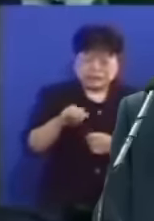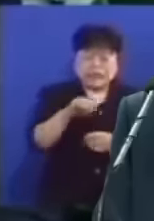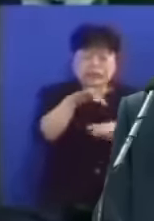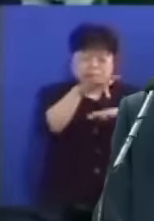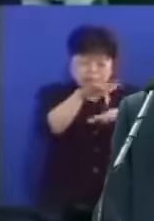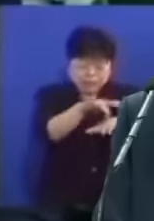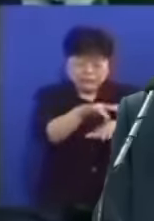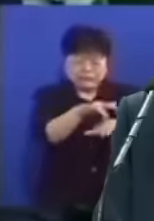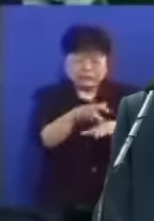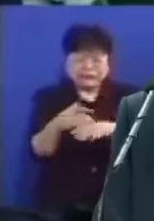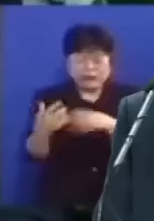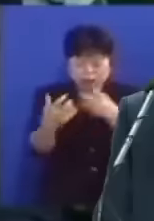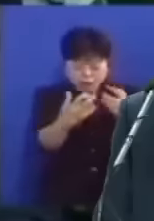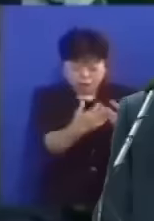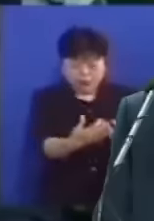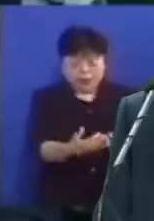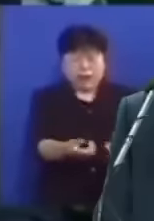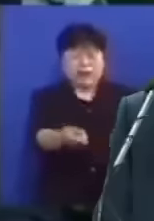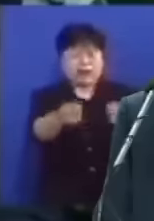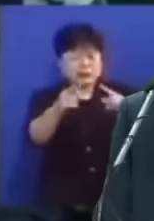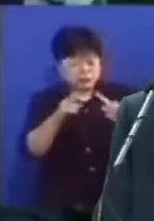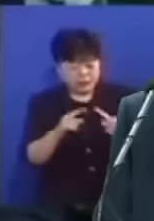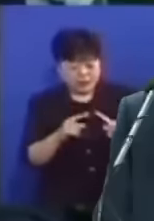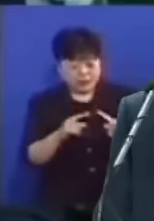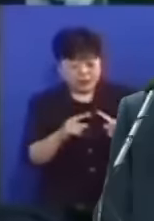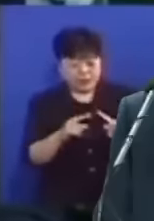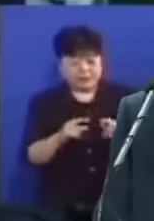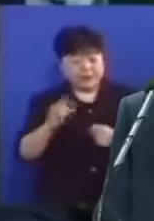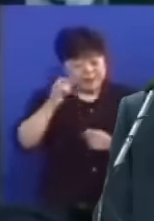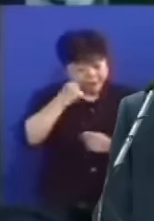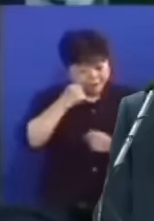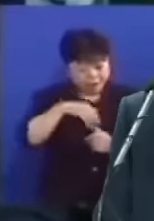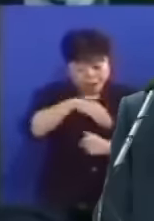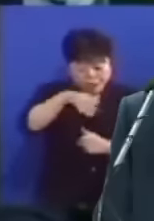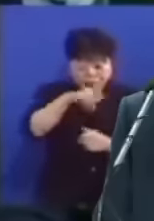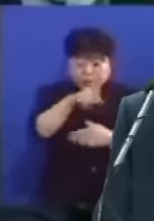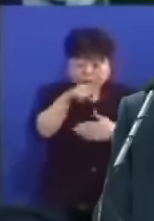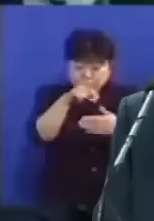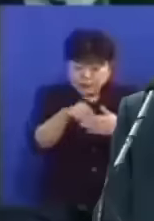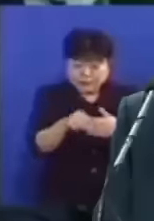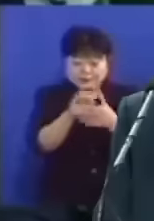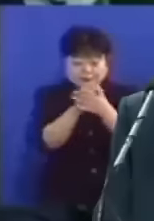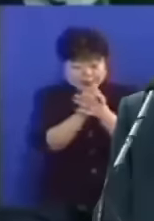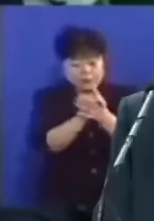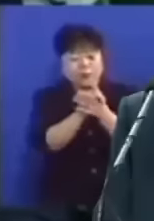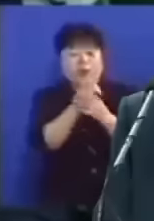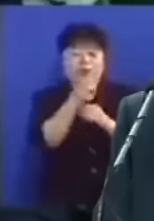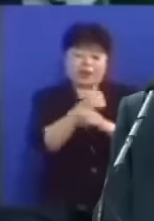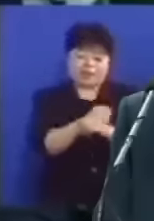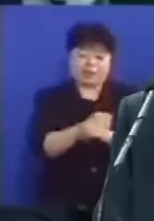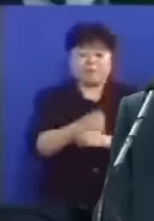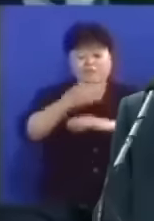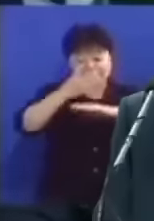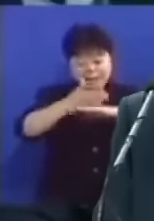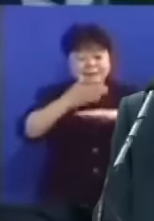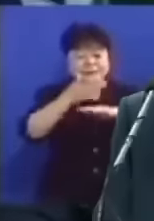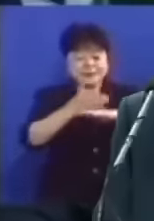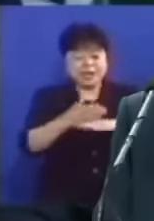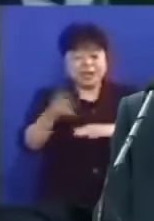마귀들이 때를 지어 찾아오는 것입니다. 아무리 어려운 환경 속에도 기도하고